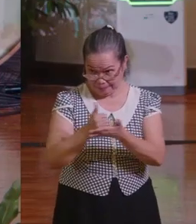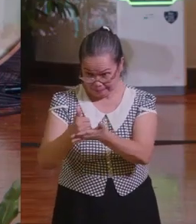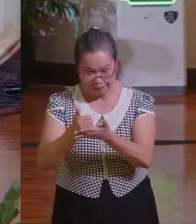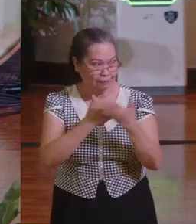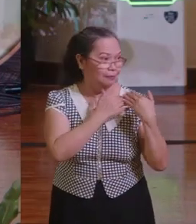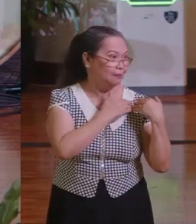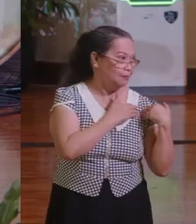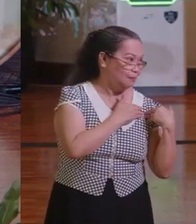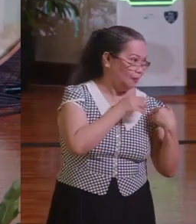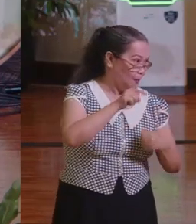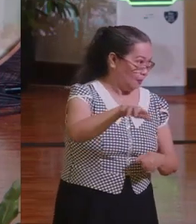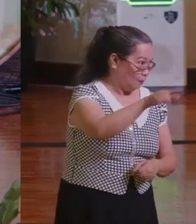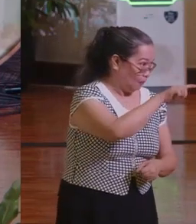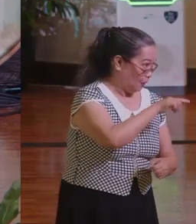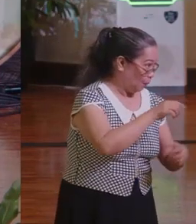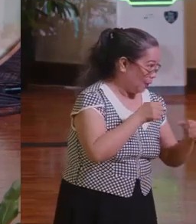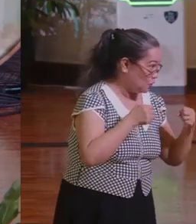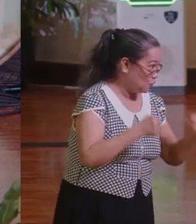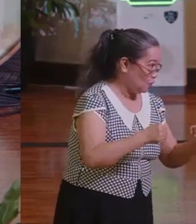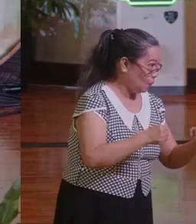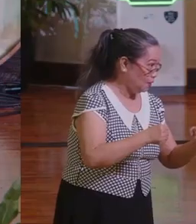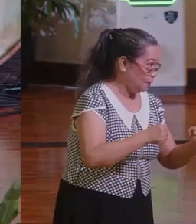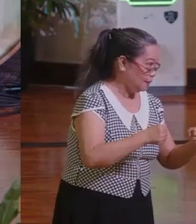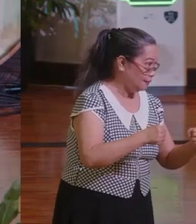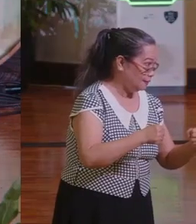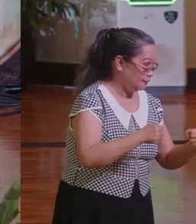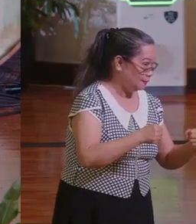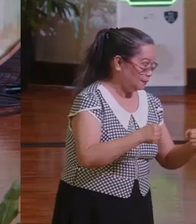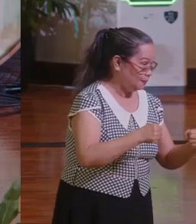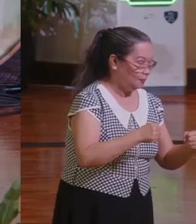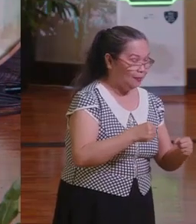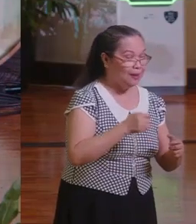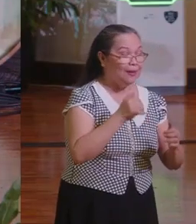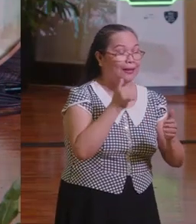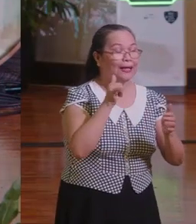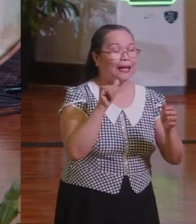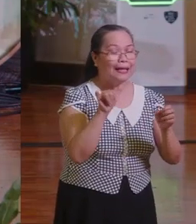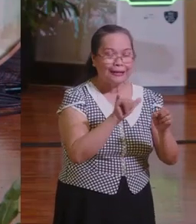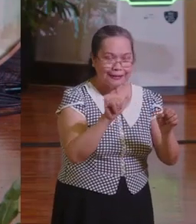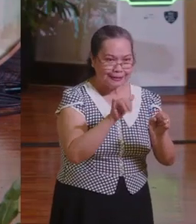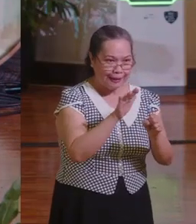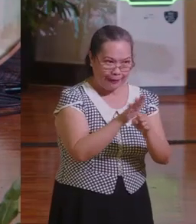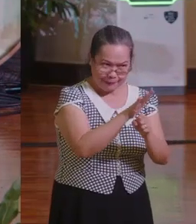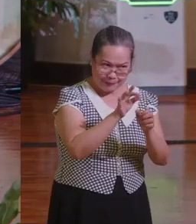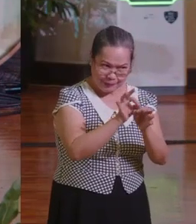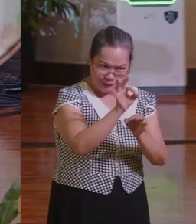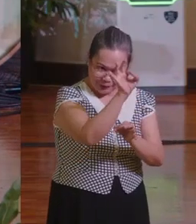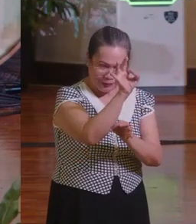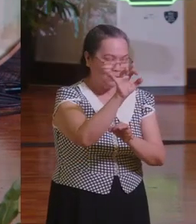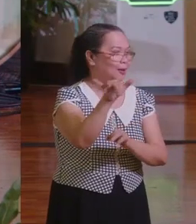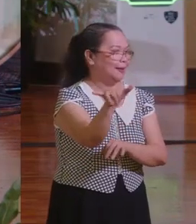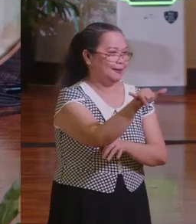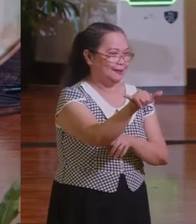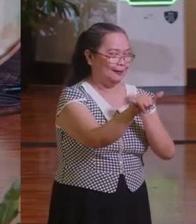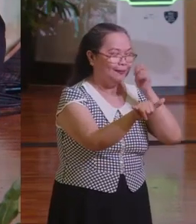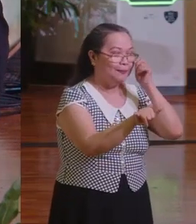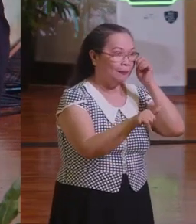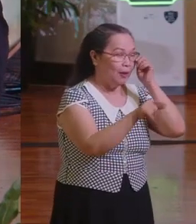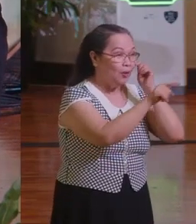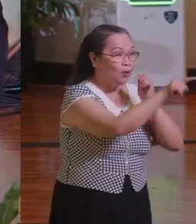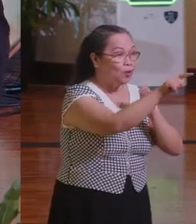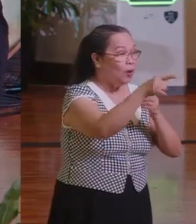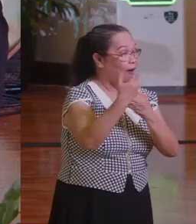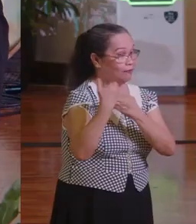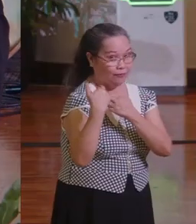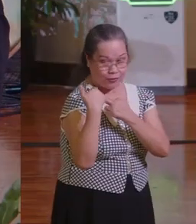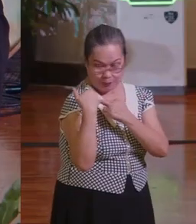15:1, we who are strong, yung po ay pareho ng you who are spiritual. We who are strong have an obligation